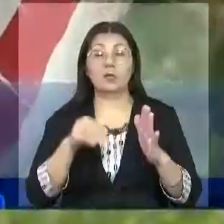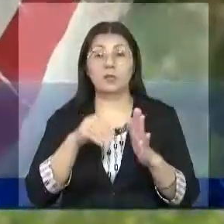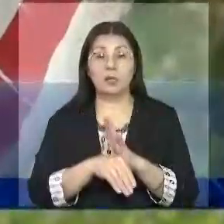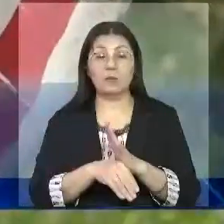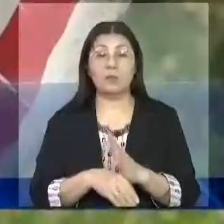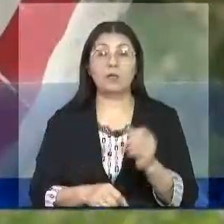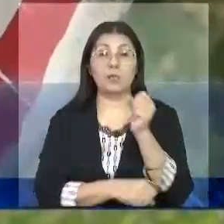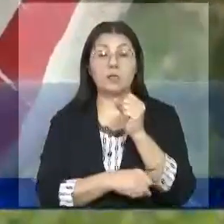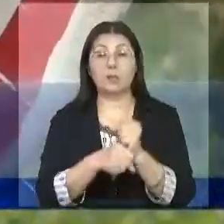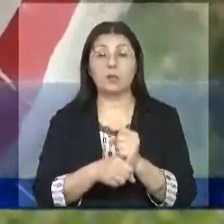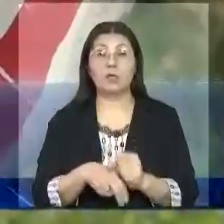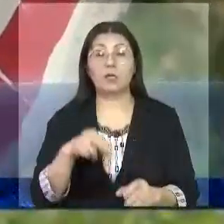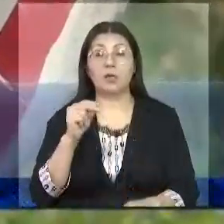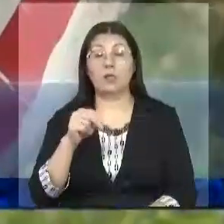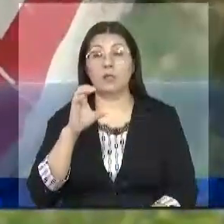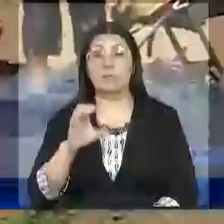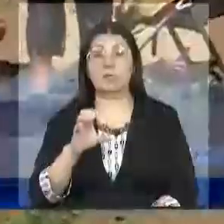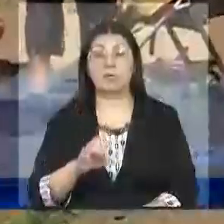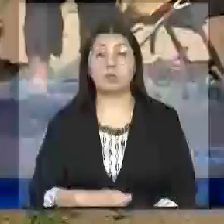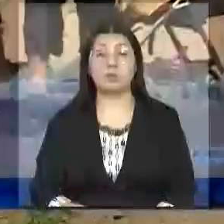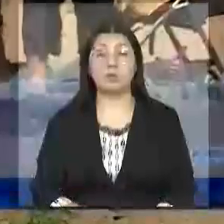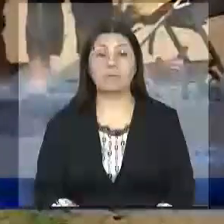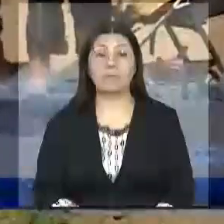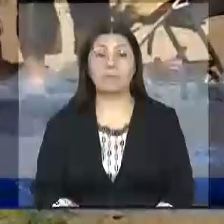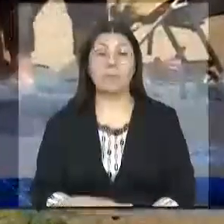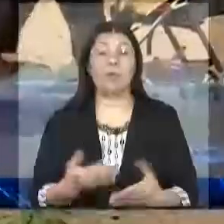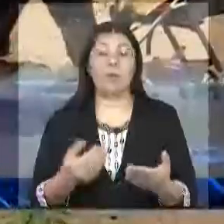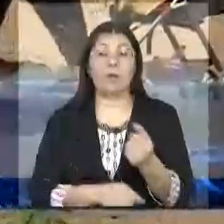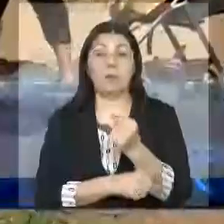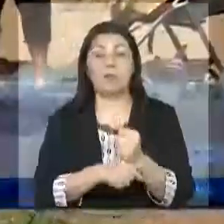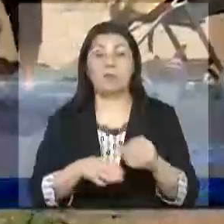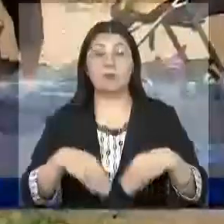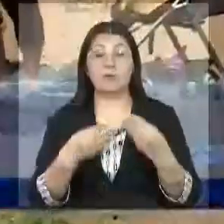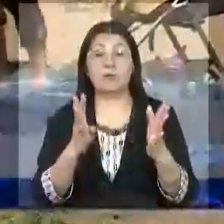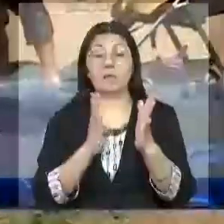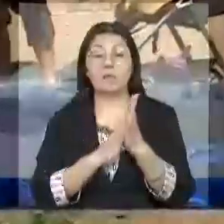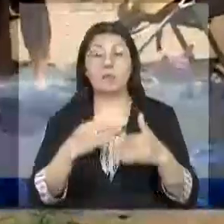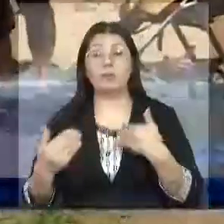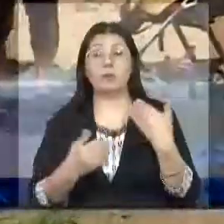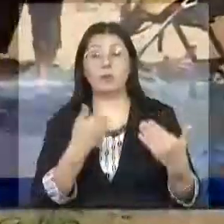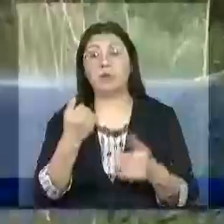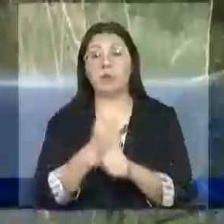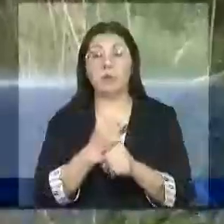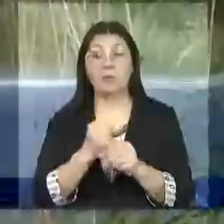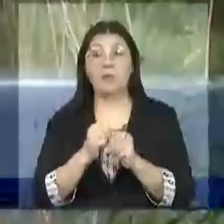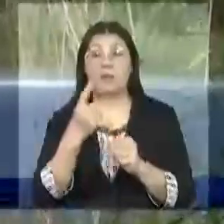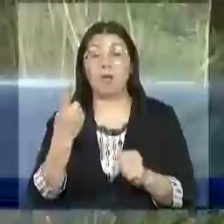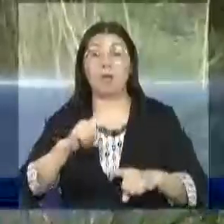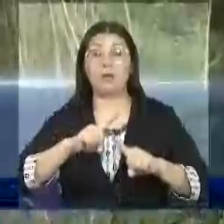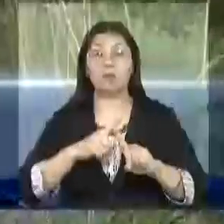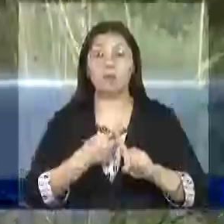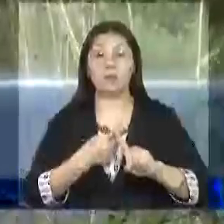являются сотрудниками департамента по чрезвычайным ситуациям. Специалистам предоставлено 9 плавательных средств и 11 единиц